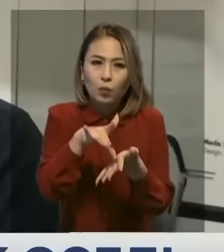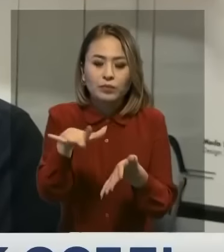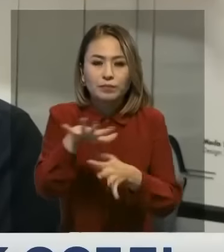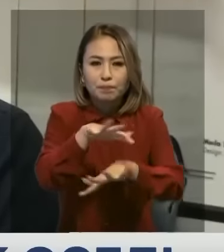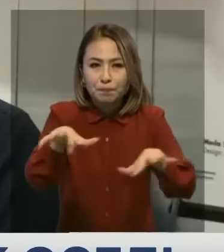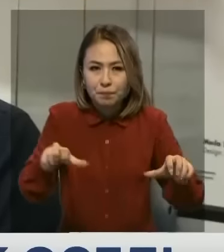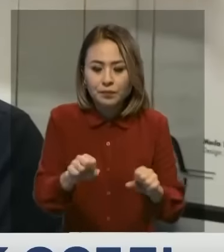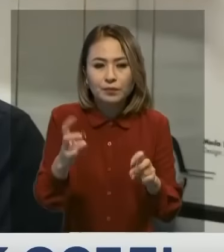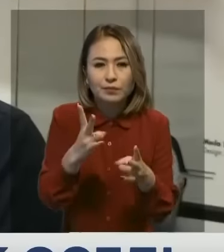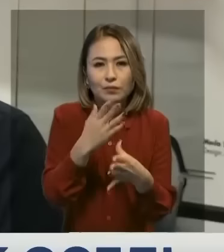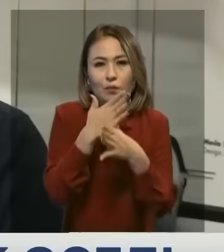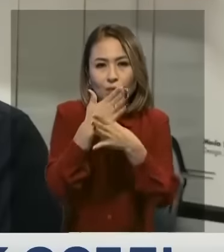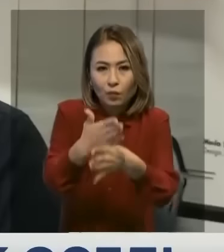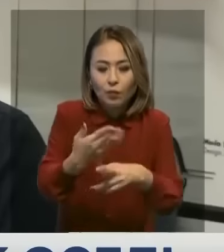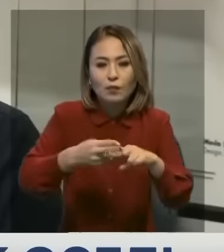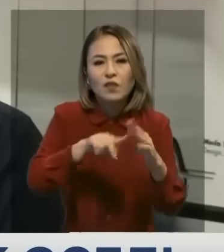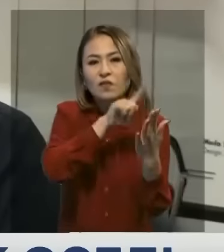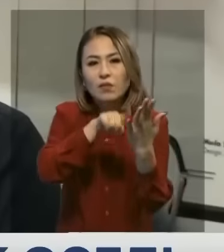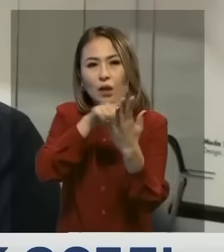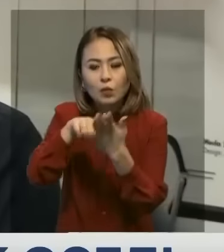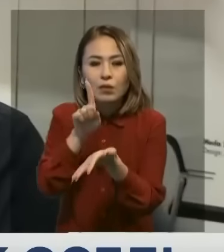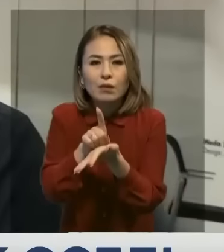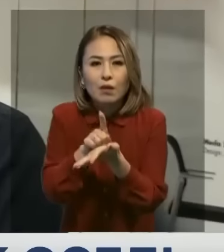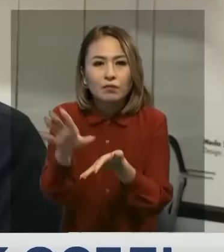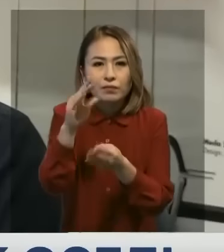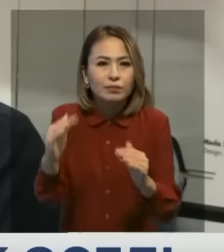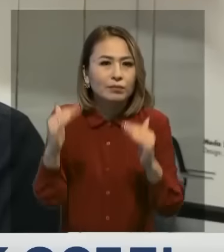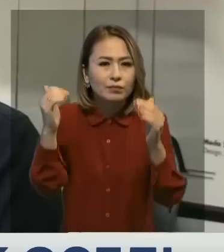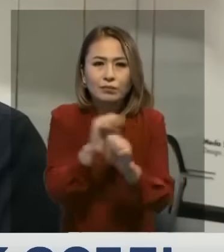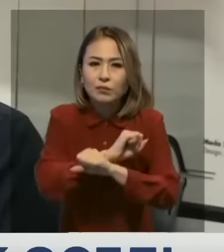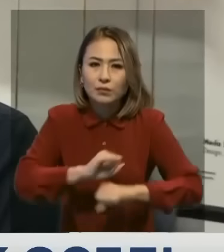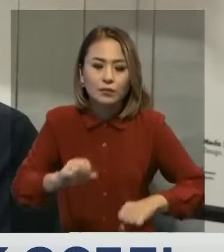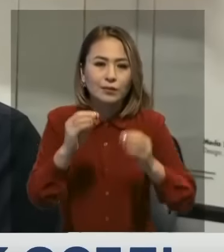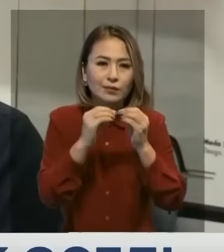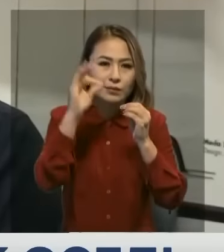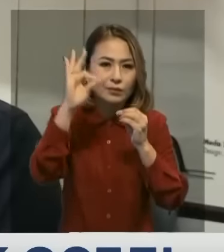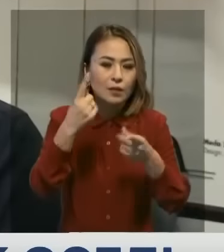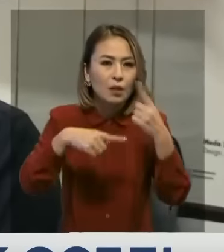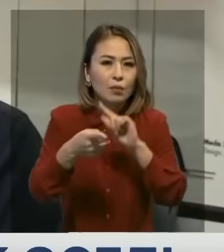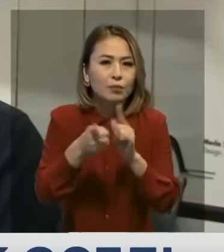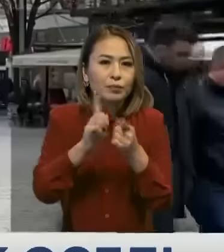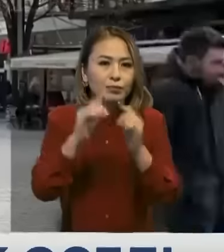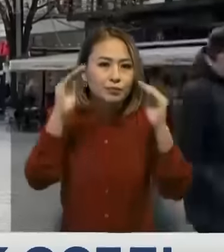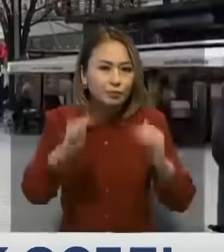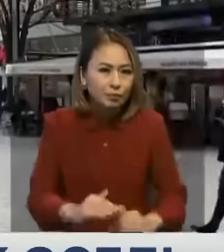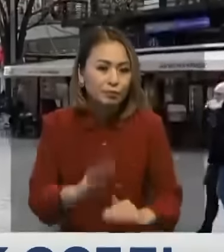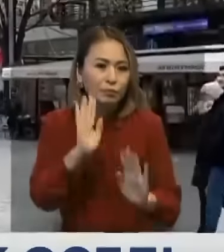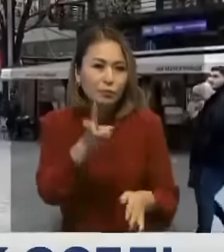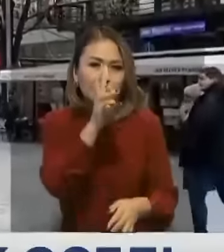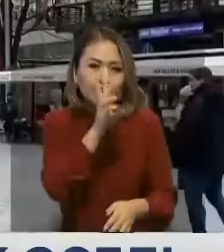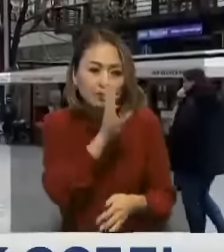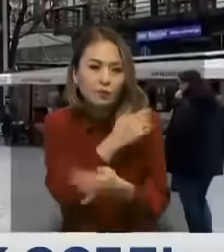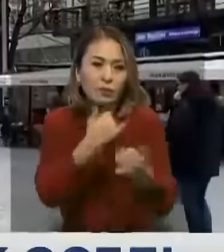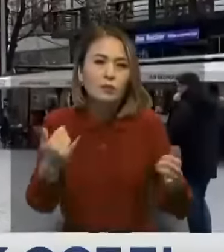тұрақты клиенттеріміз арасындағы сауалнамамыз салықты өсіруден туристерлегі 10% азаятын көрсетіп отыр. Прагада